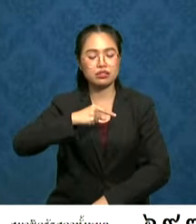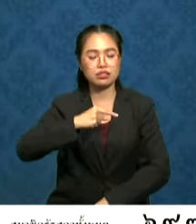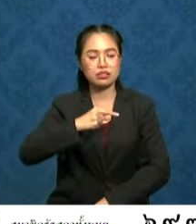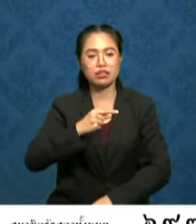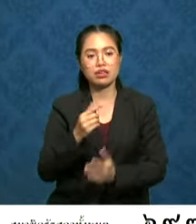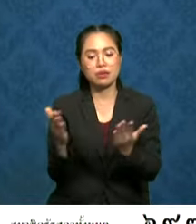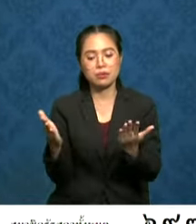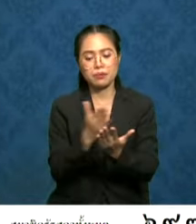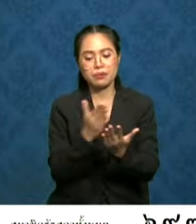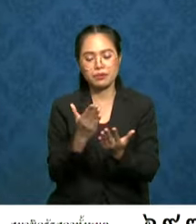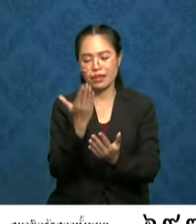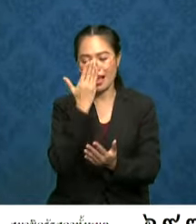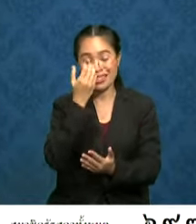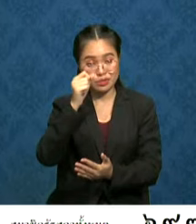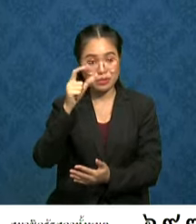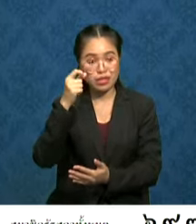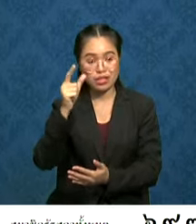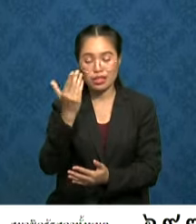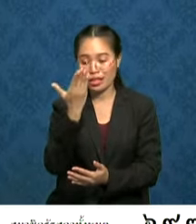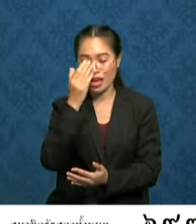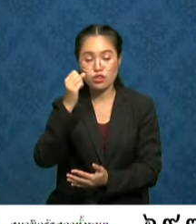11ตอนท้ายและหน้าที่12ค่ะ